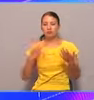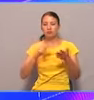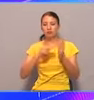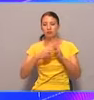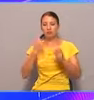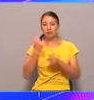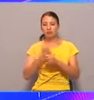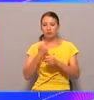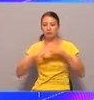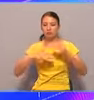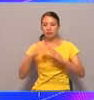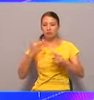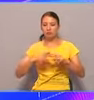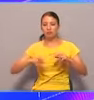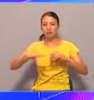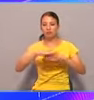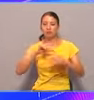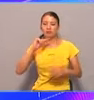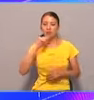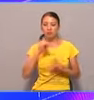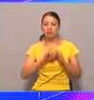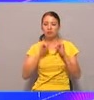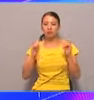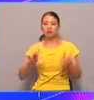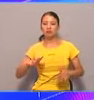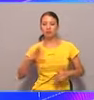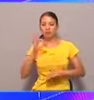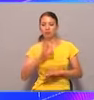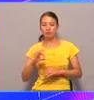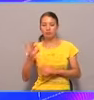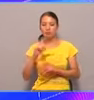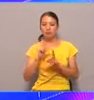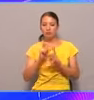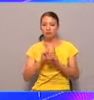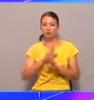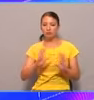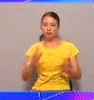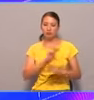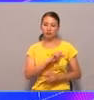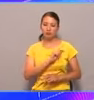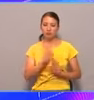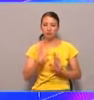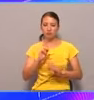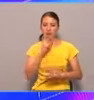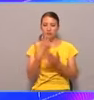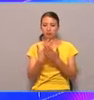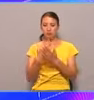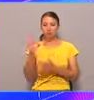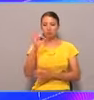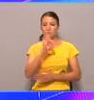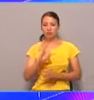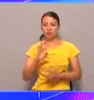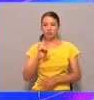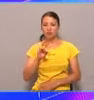қолға алып, аудан экономикасын қаншалықты көтерді? Әңгіменің емес, әрекеттің әкімі атанған Айтахановтың айтулы істері жайлы